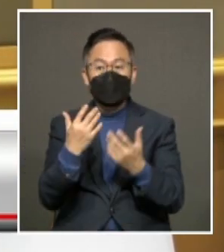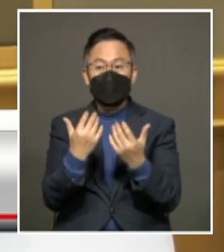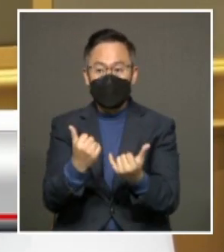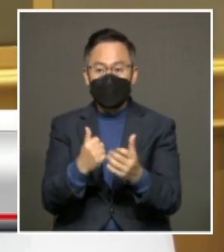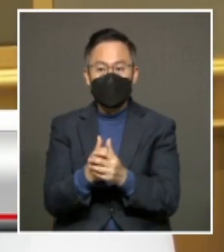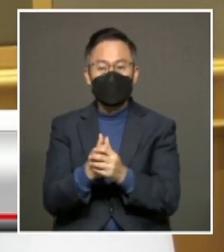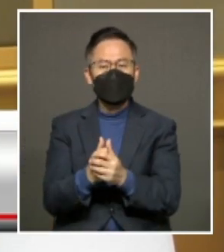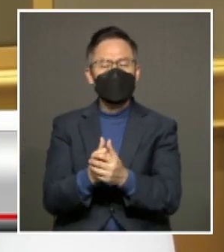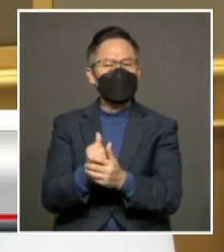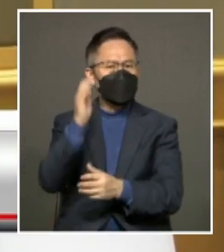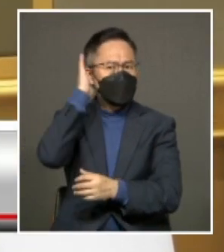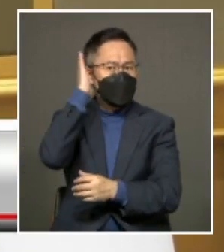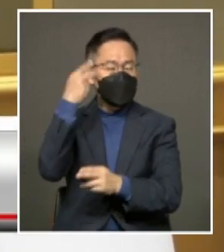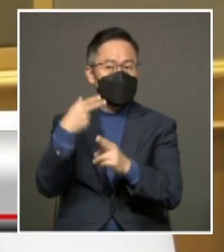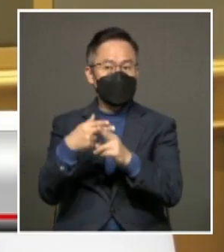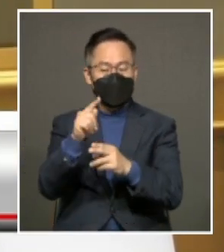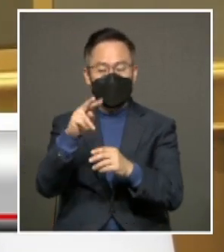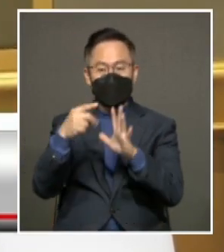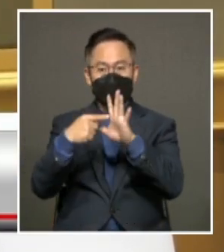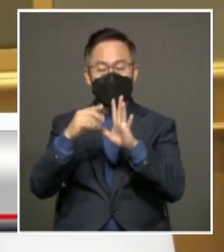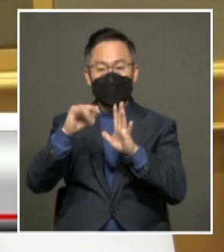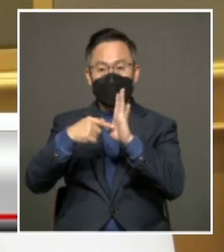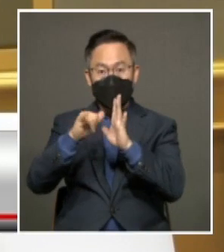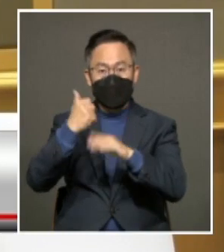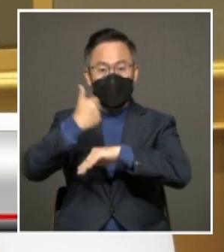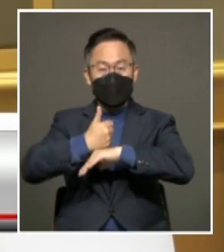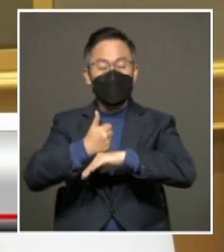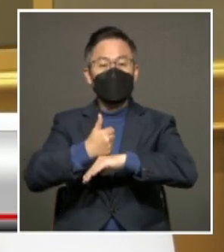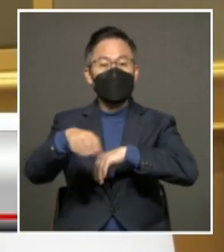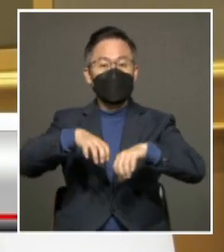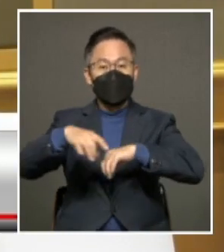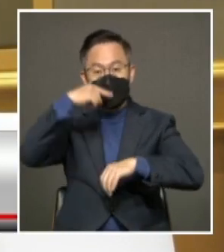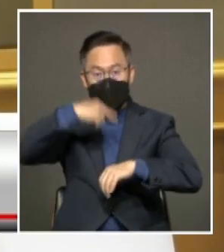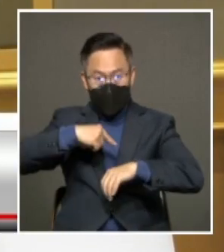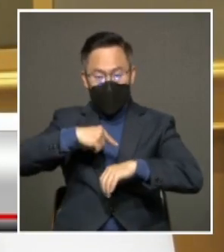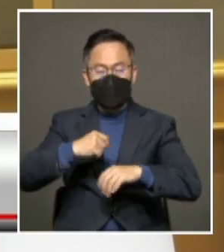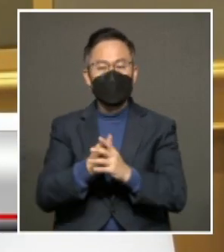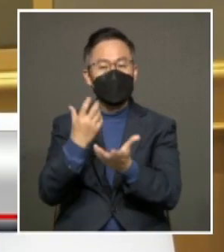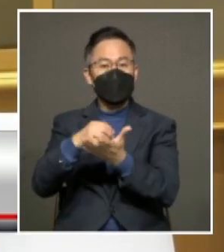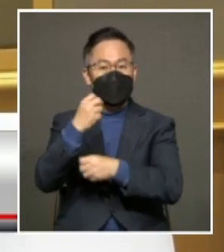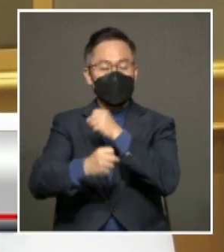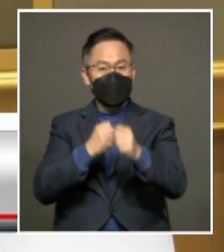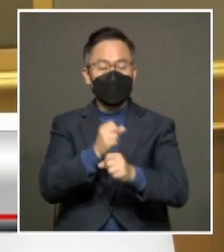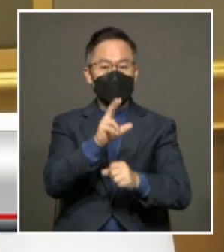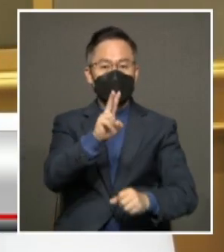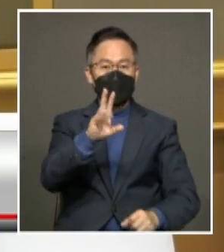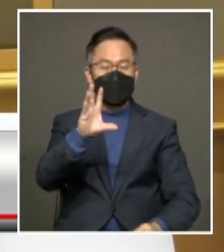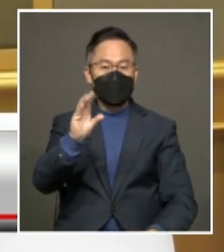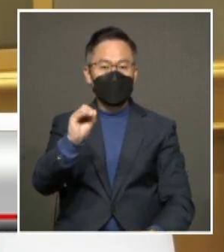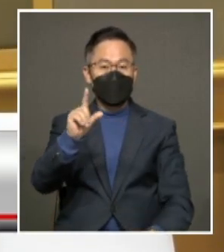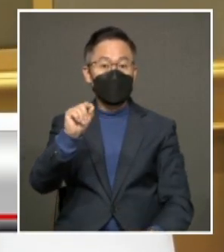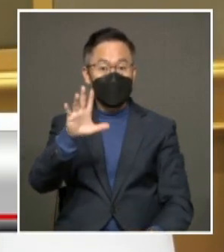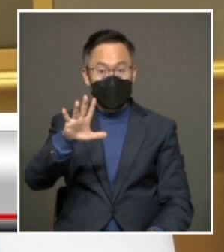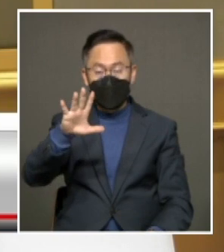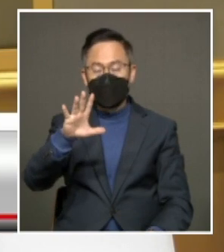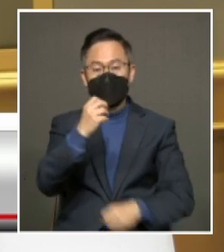เปิดเผยจากนายธนาชัยประสิทธิ์หัวหน้าคณะนักกีฬาไทยกล่าวว่าในปี2025ที่ประเทศไทยจะได้เป็นเจ้าภาพการแข่ง